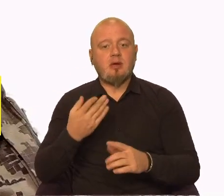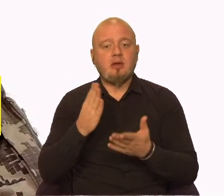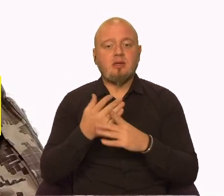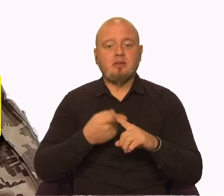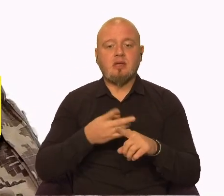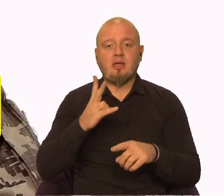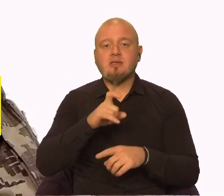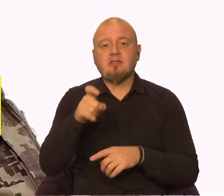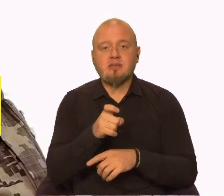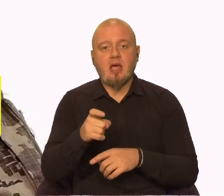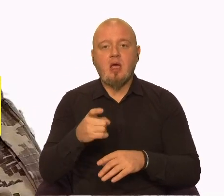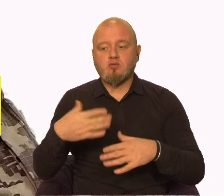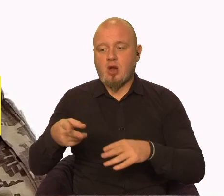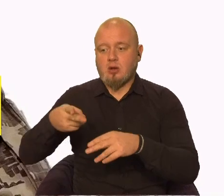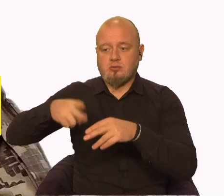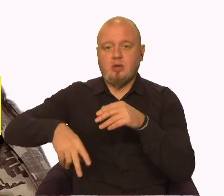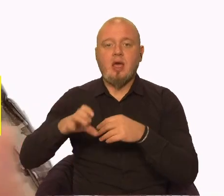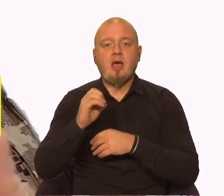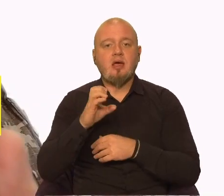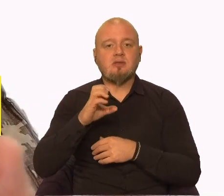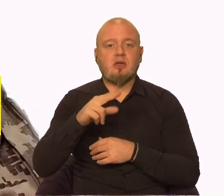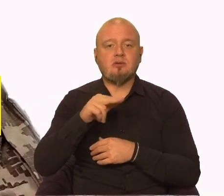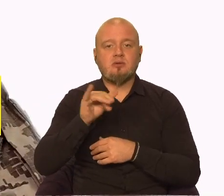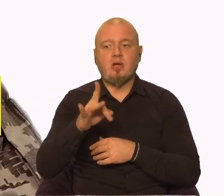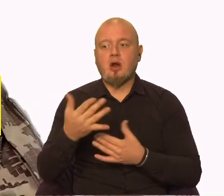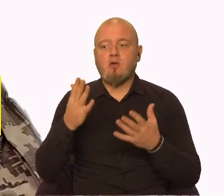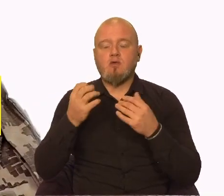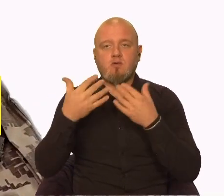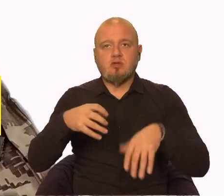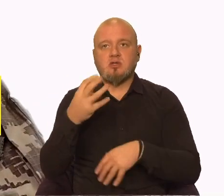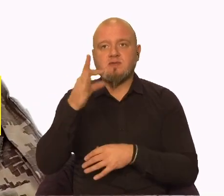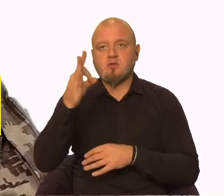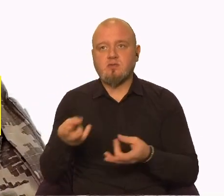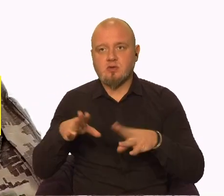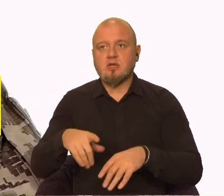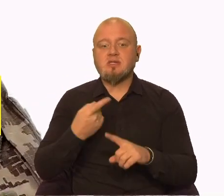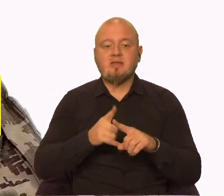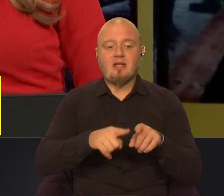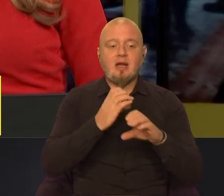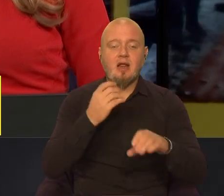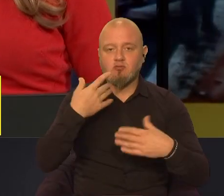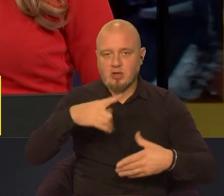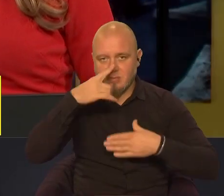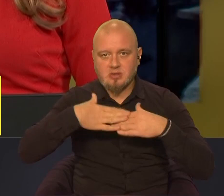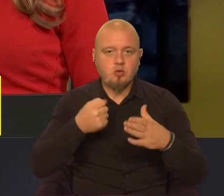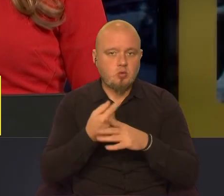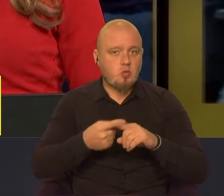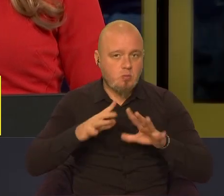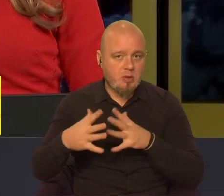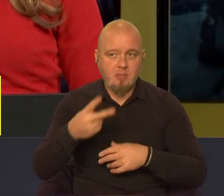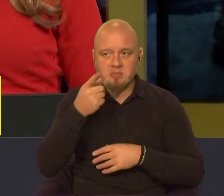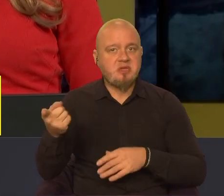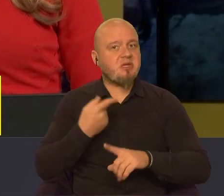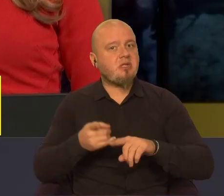Іскандерах вичерпано, вже 13% лишилось, ну, з тих ракет ще десь там вже наближається до того моменту, ну, але, як бачимо, їх це